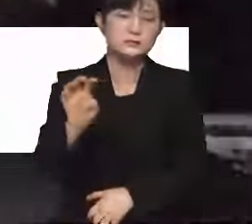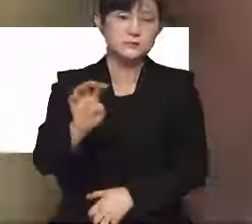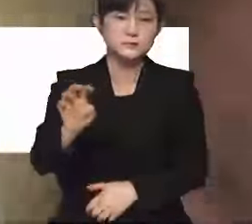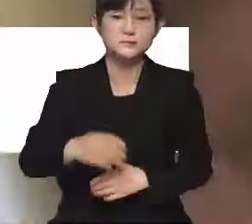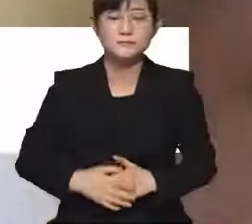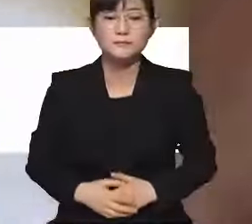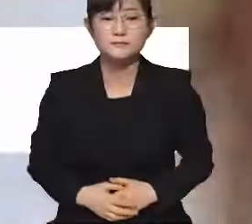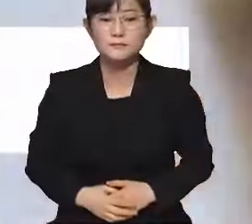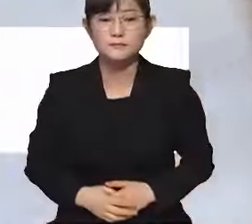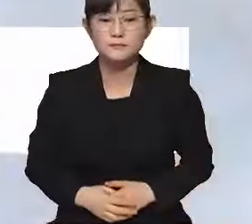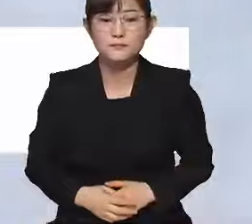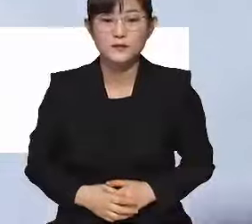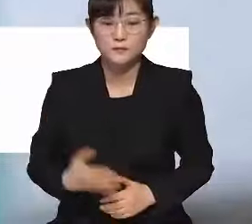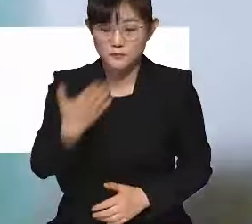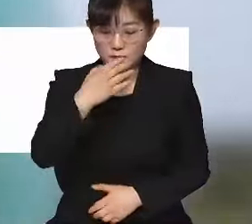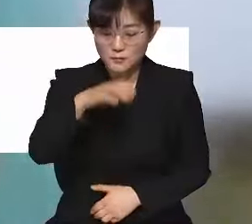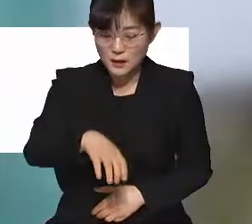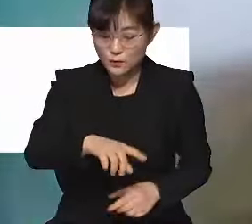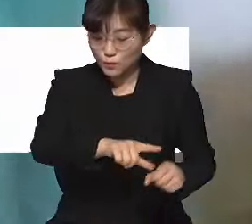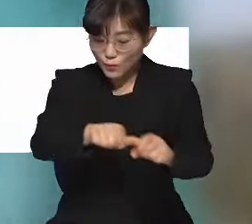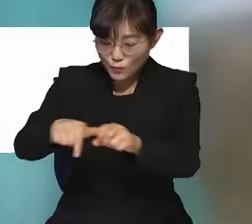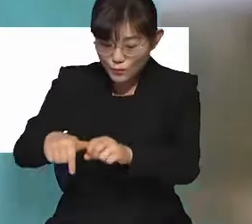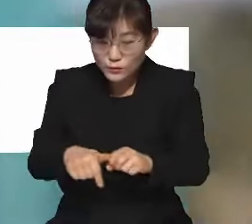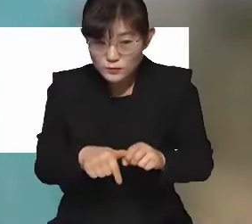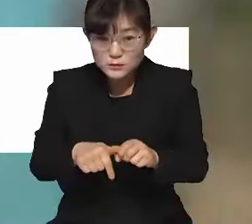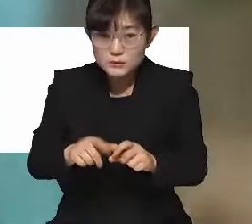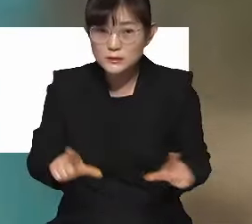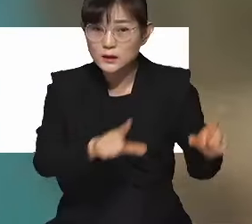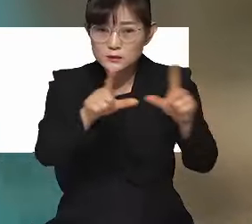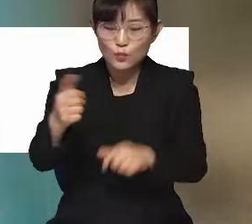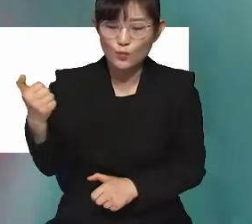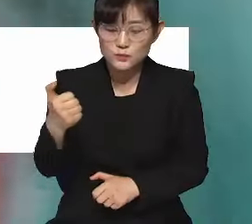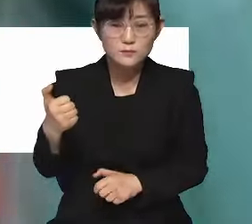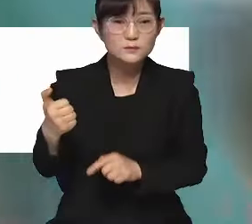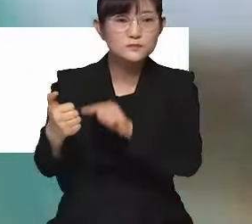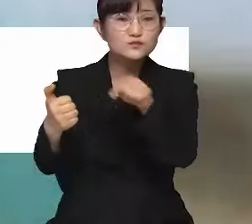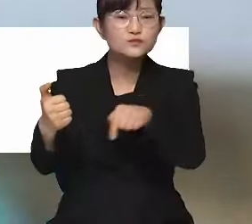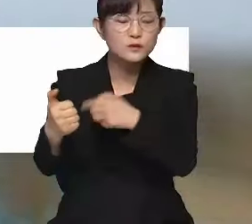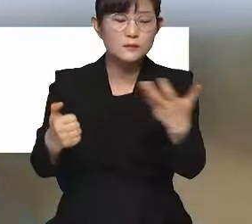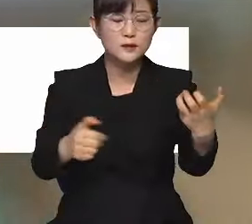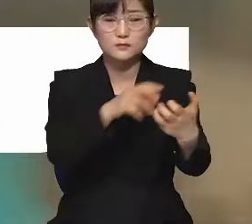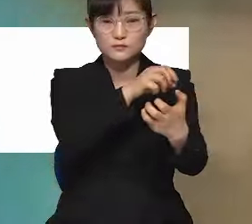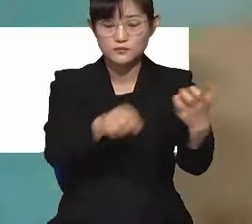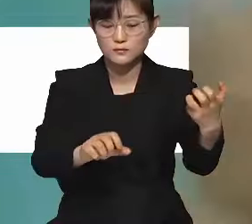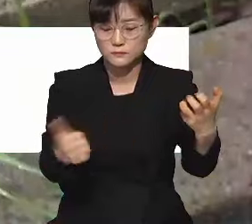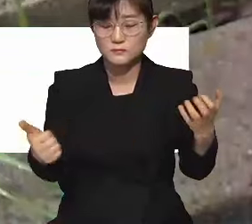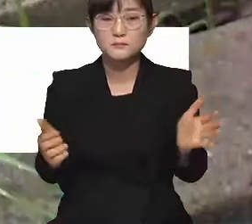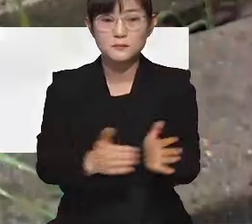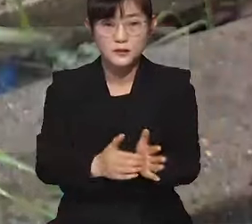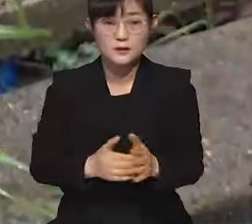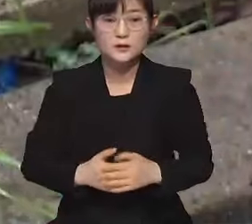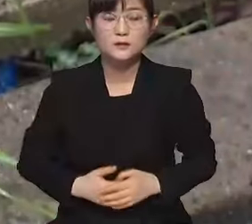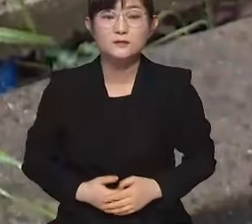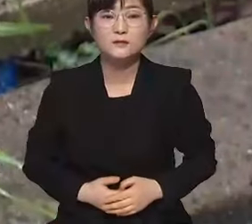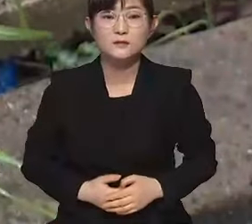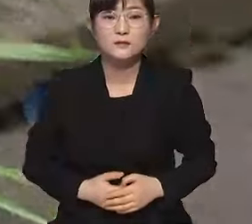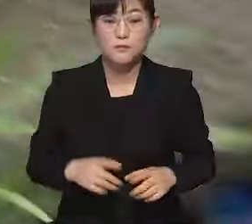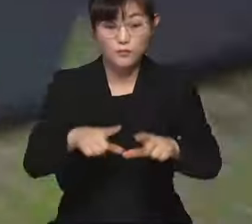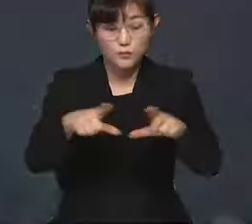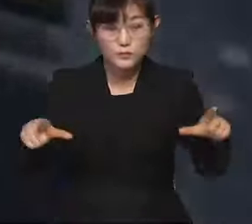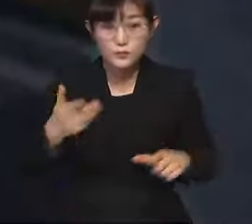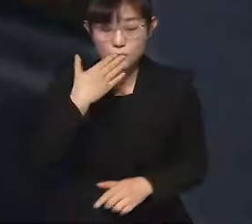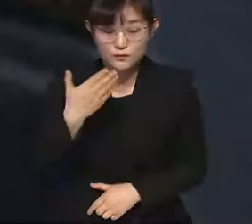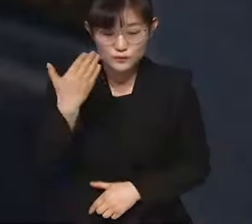40마리, 급식소 주변에 서식하던 길고양이 50여 마리 중 80%가량이 죽은 겁니다. 평소